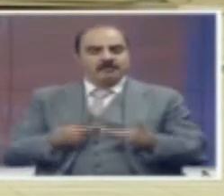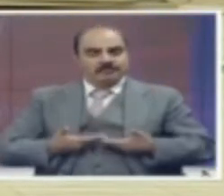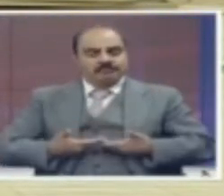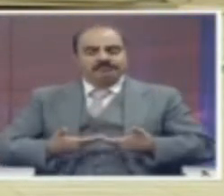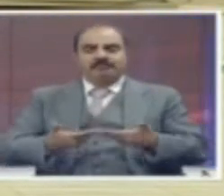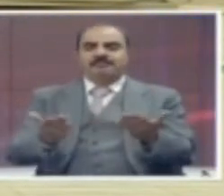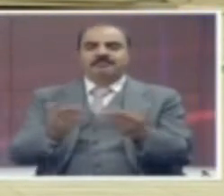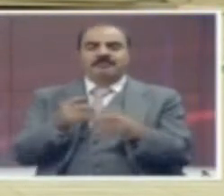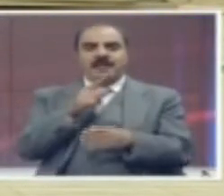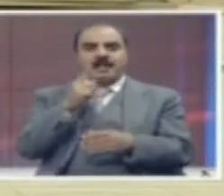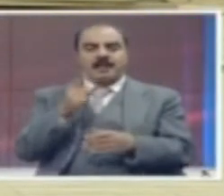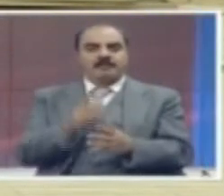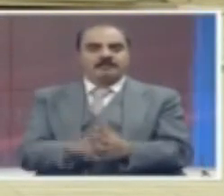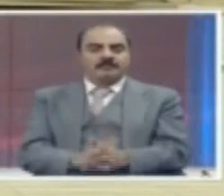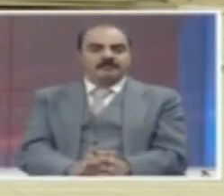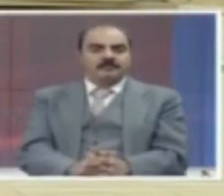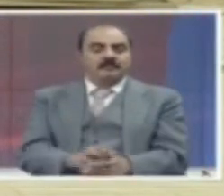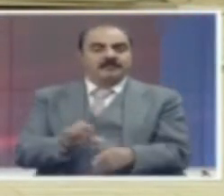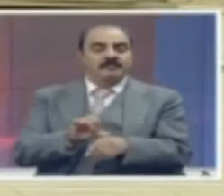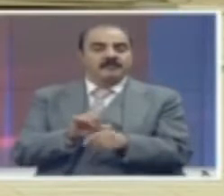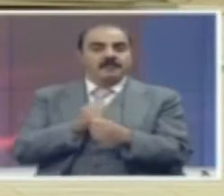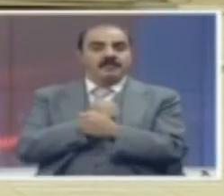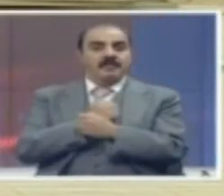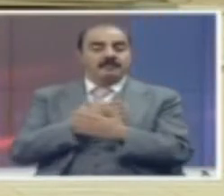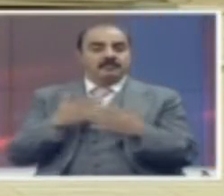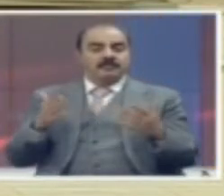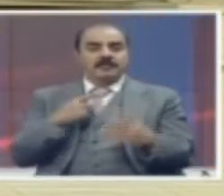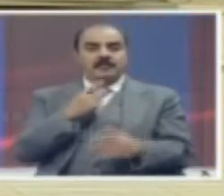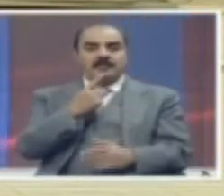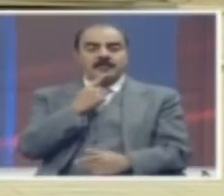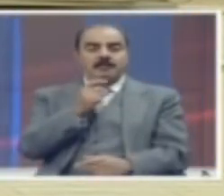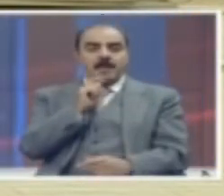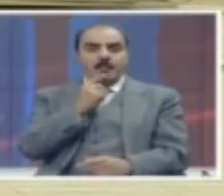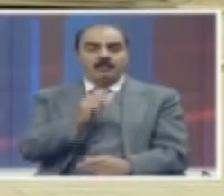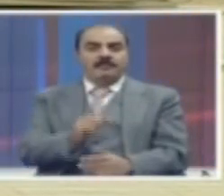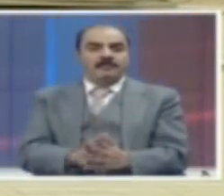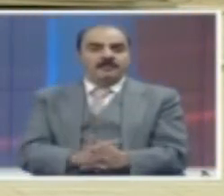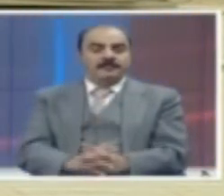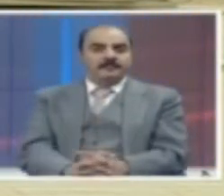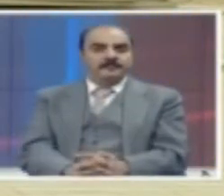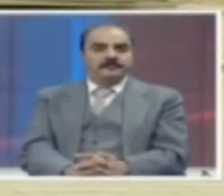مصر للعالم. من المتحف المصري الكبير، محمود العزالي، التلفزيون المصري.